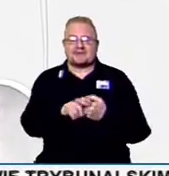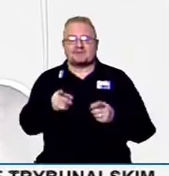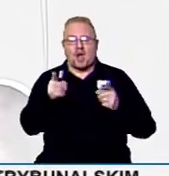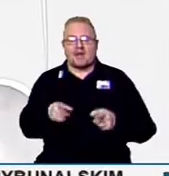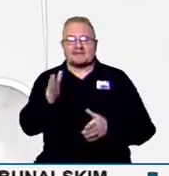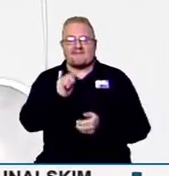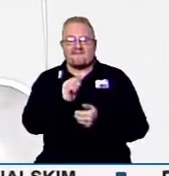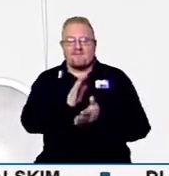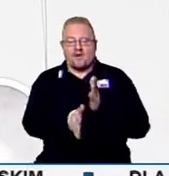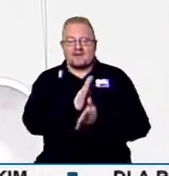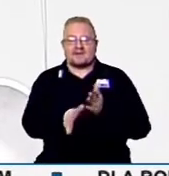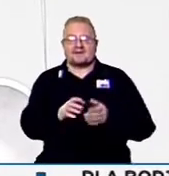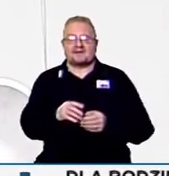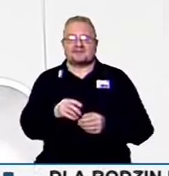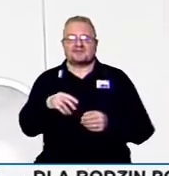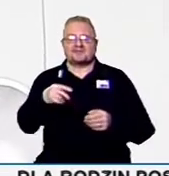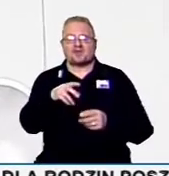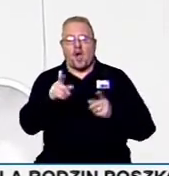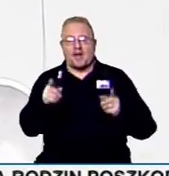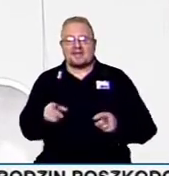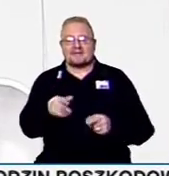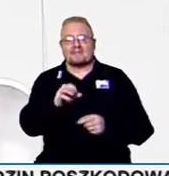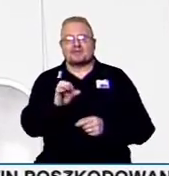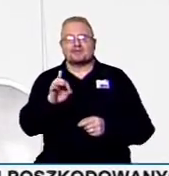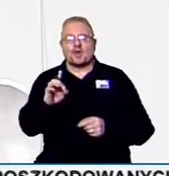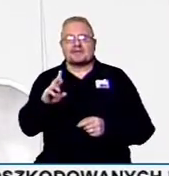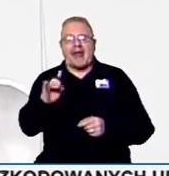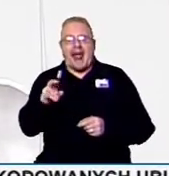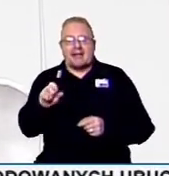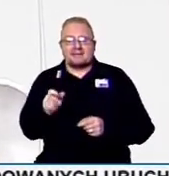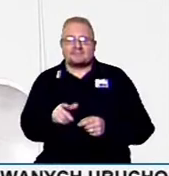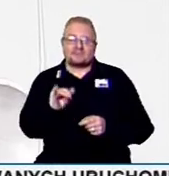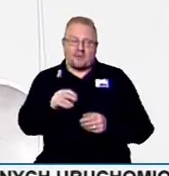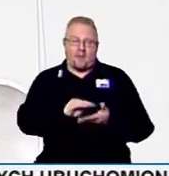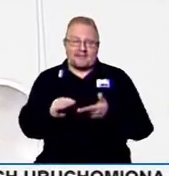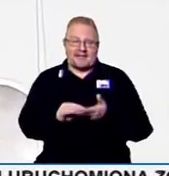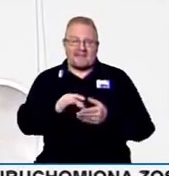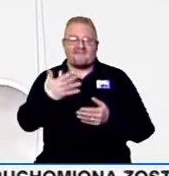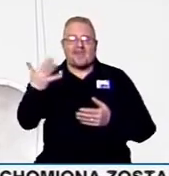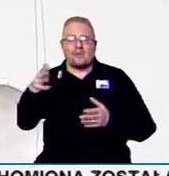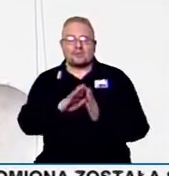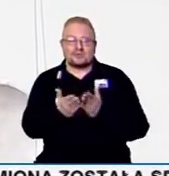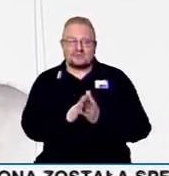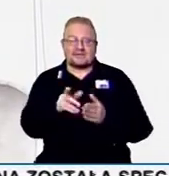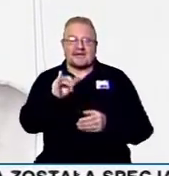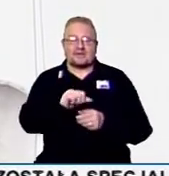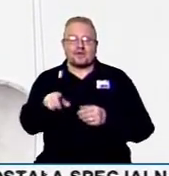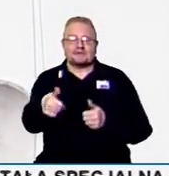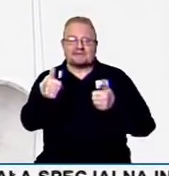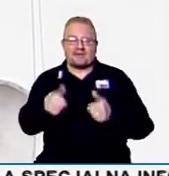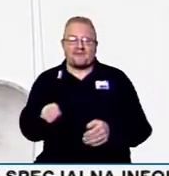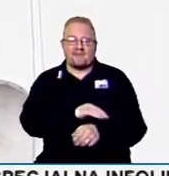okresem wojny, okresem socrealizmu, są opisane w wielu książkach i to stanowi materiał